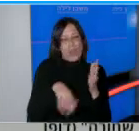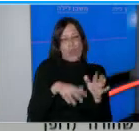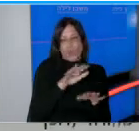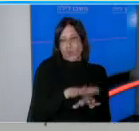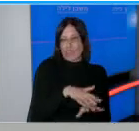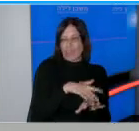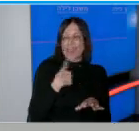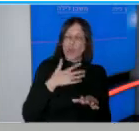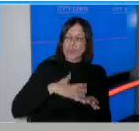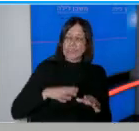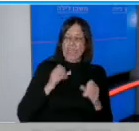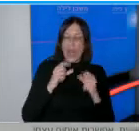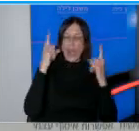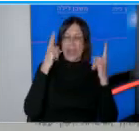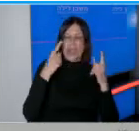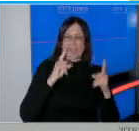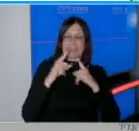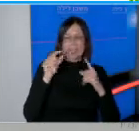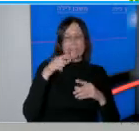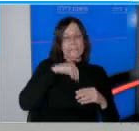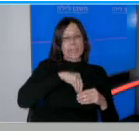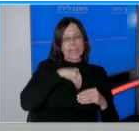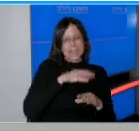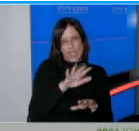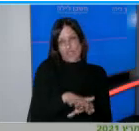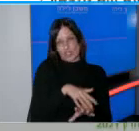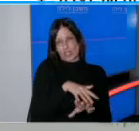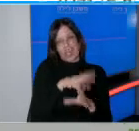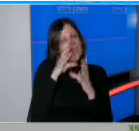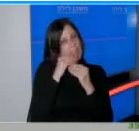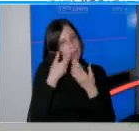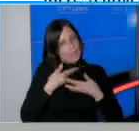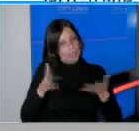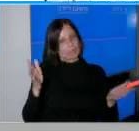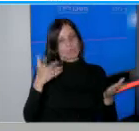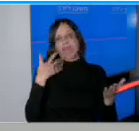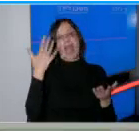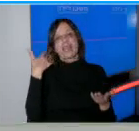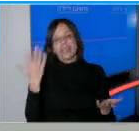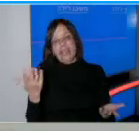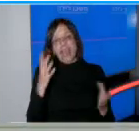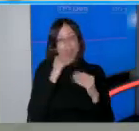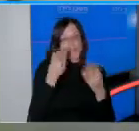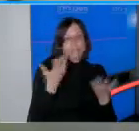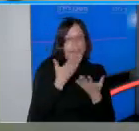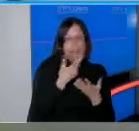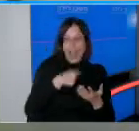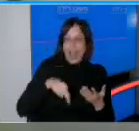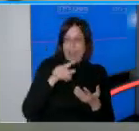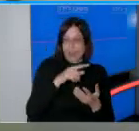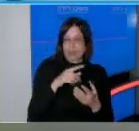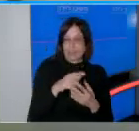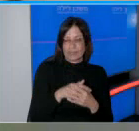תחושתי. אני רוצה לעורר את השיח הזה, הפנימי, הרגשי. נדבר, בוא נדבר מה היה, בוא נדבר מה קרה לנו,